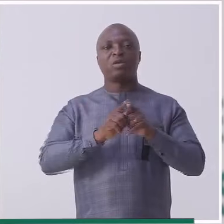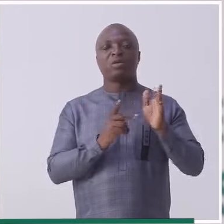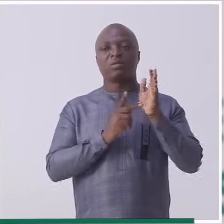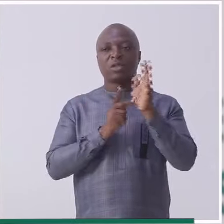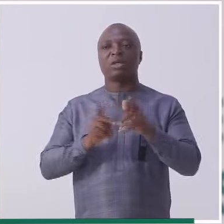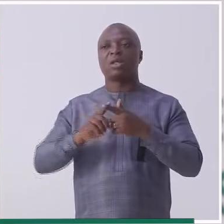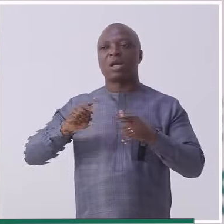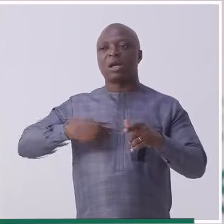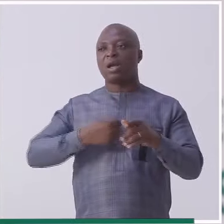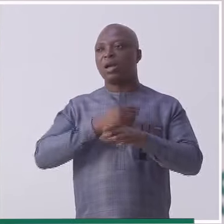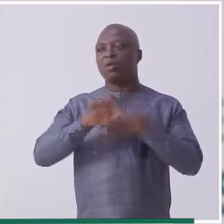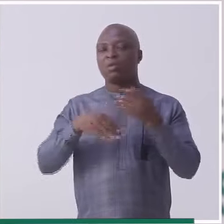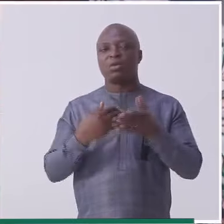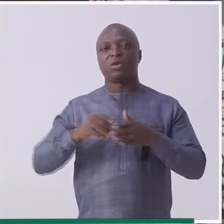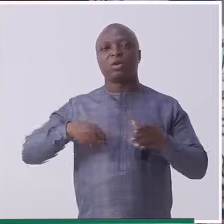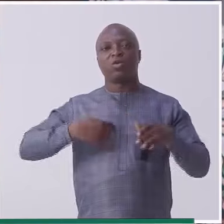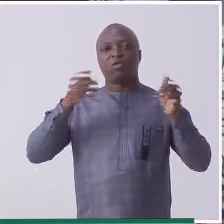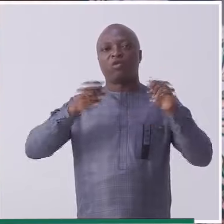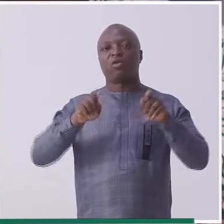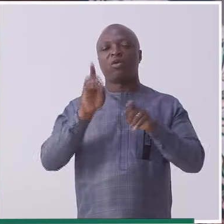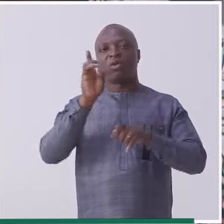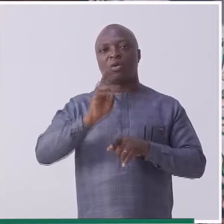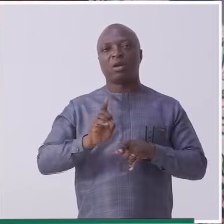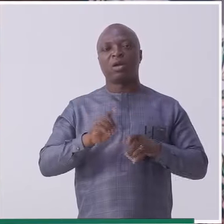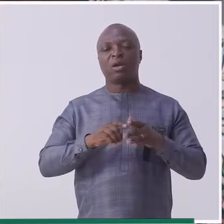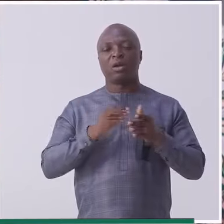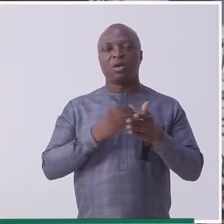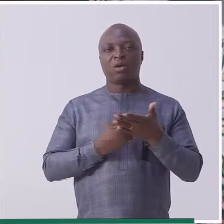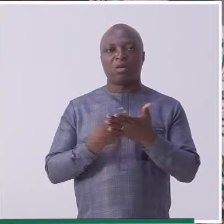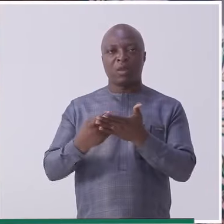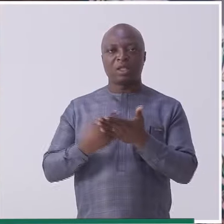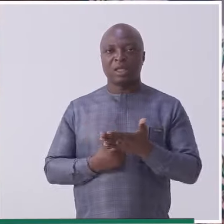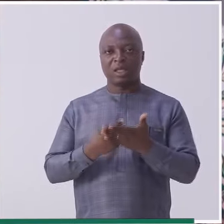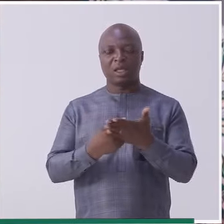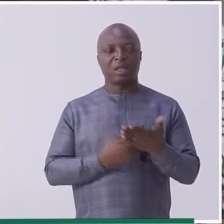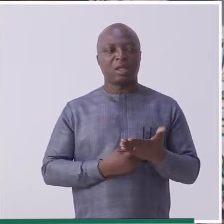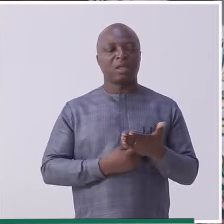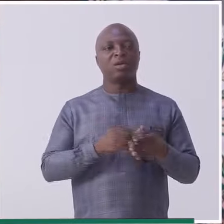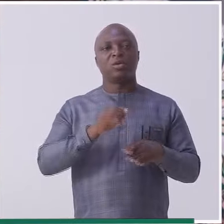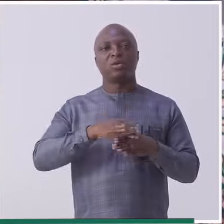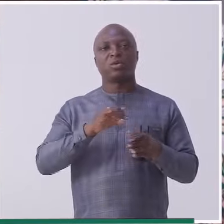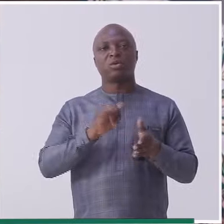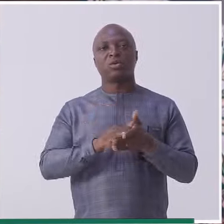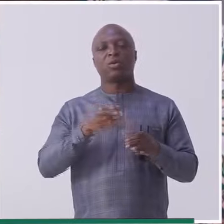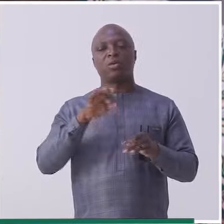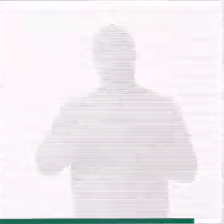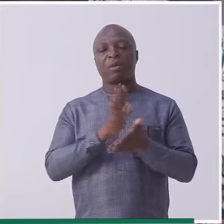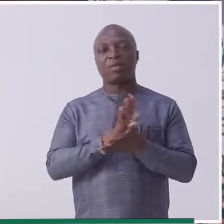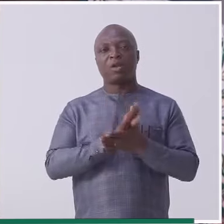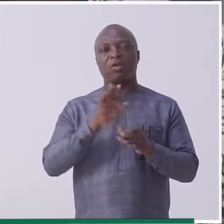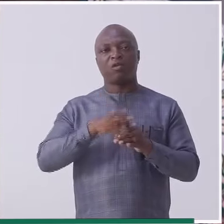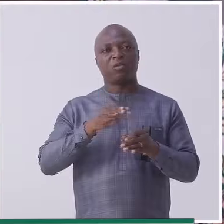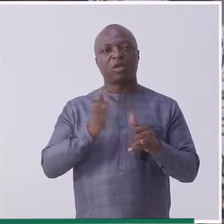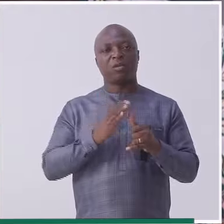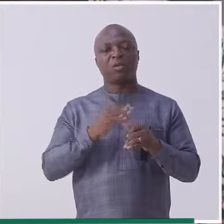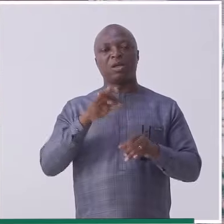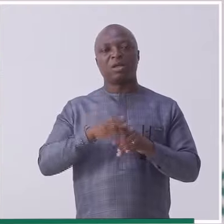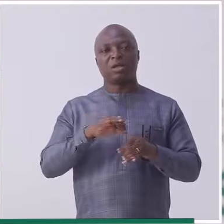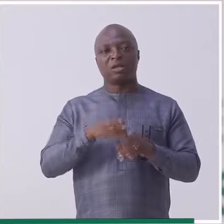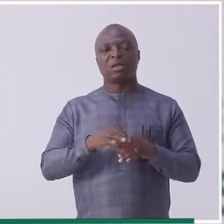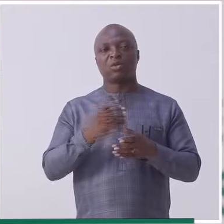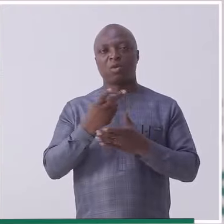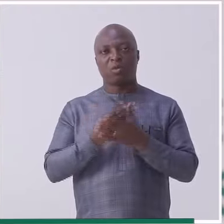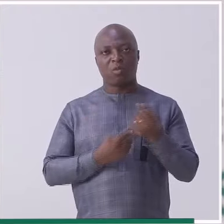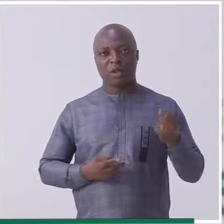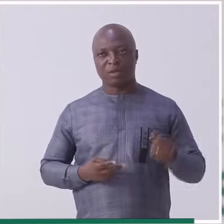présenté à nous tous et nous pourrons donc commenter à loisir ce bulletin de vote pour cette élection